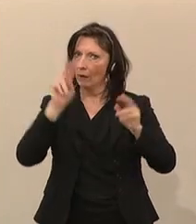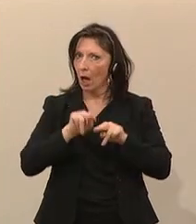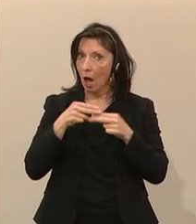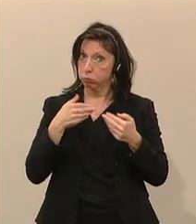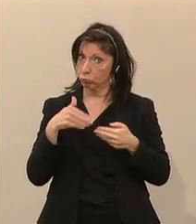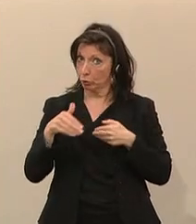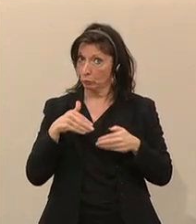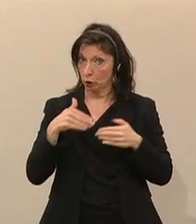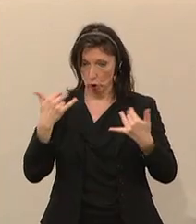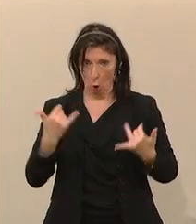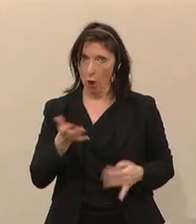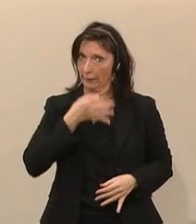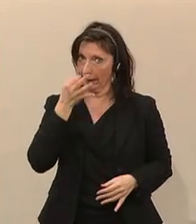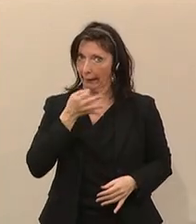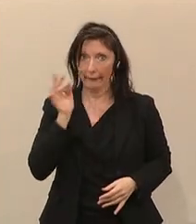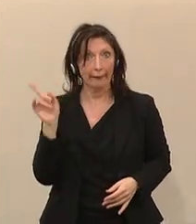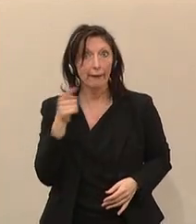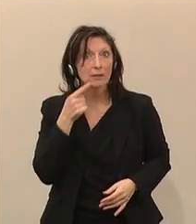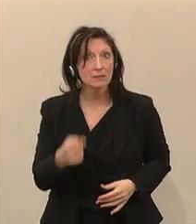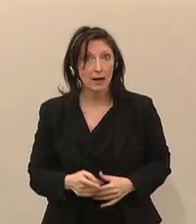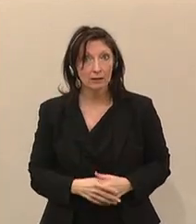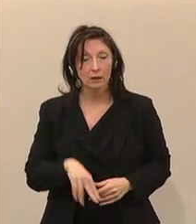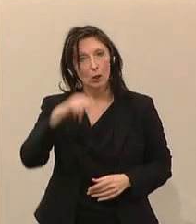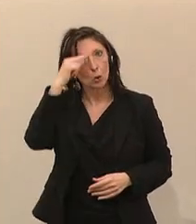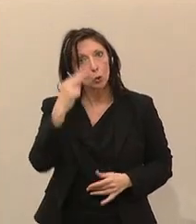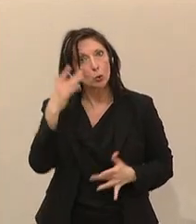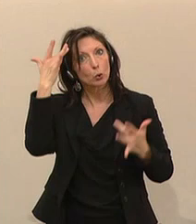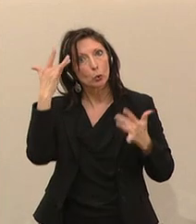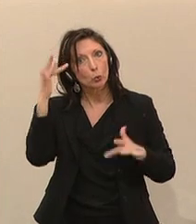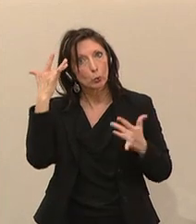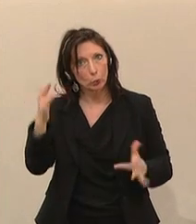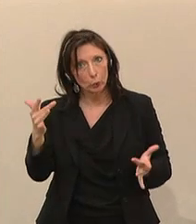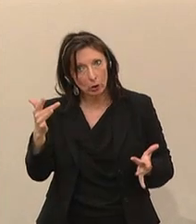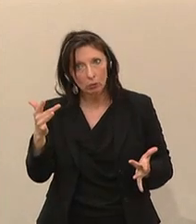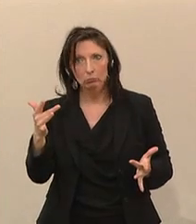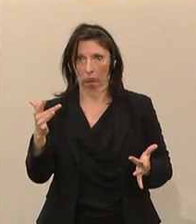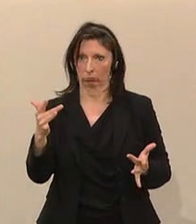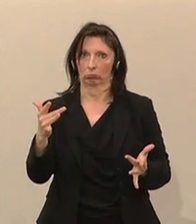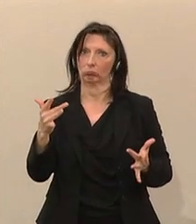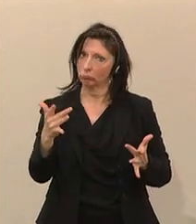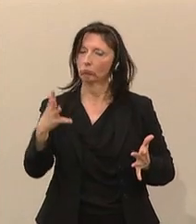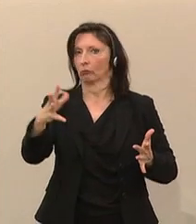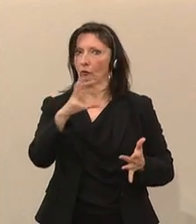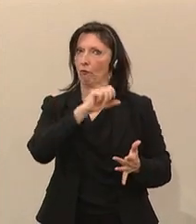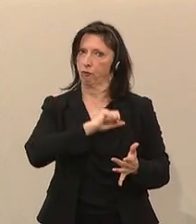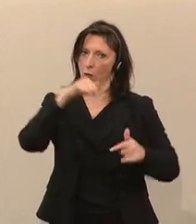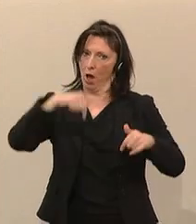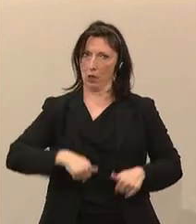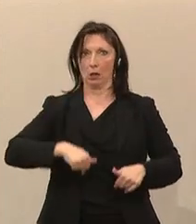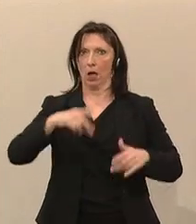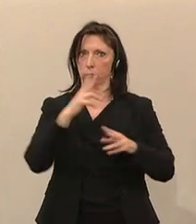seiner Budgetrede heute betont, dass Kunst und Kultur ein Standortvorteil sind. Um